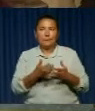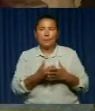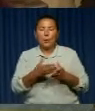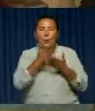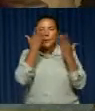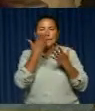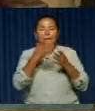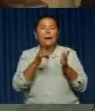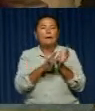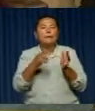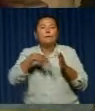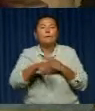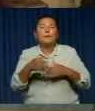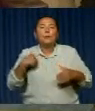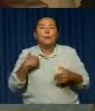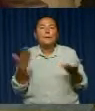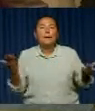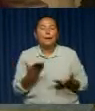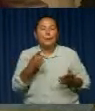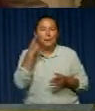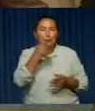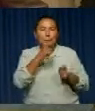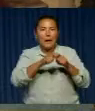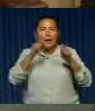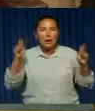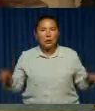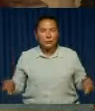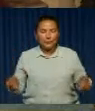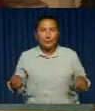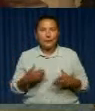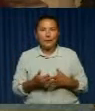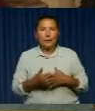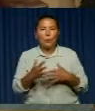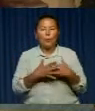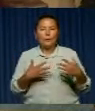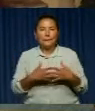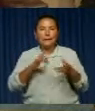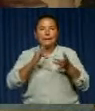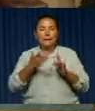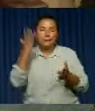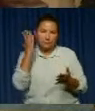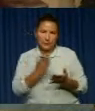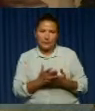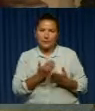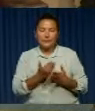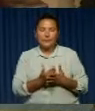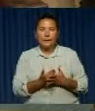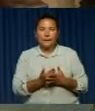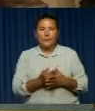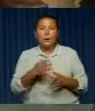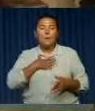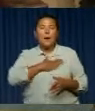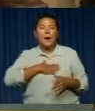оқысын, қасиеті қандай бұның деп. Қазір барлығымыздың көзіміз ашық, қол жетімді интернет бар. Мысалында құйрық